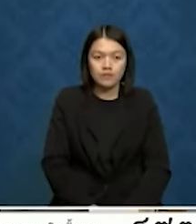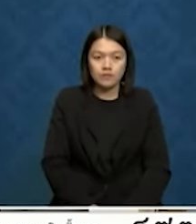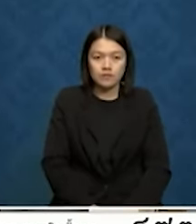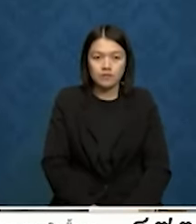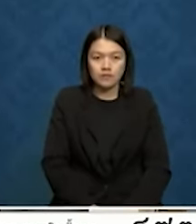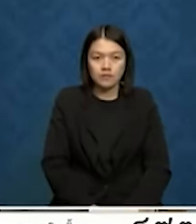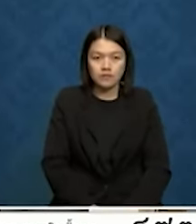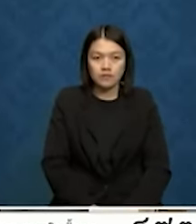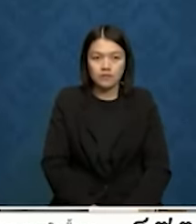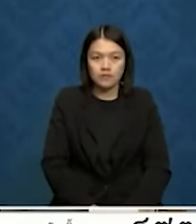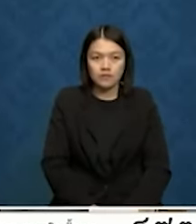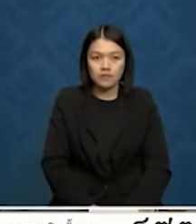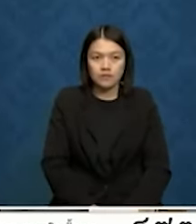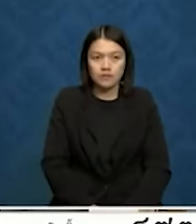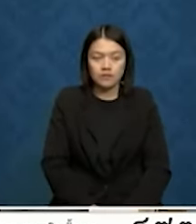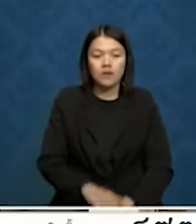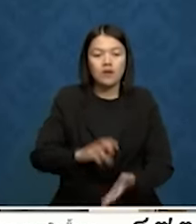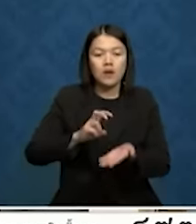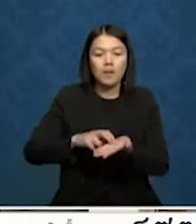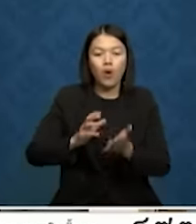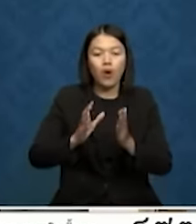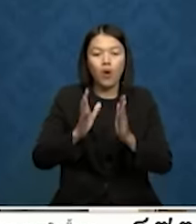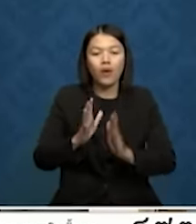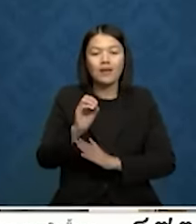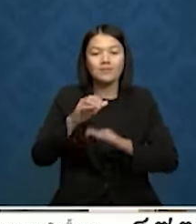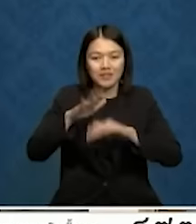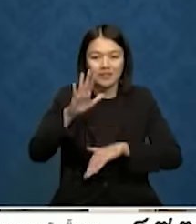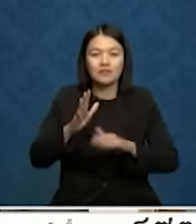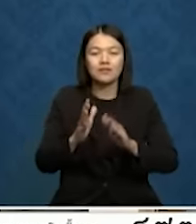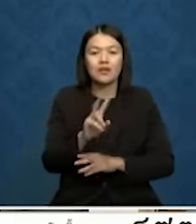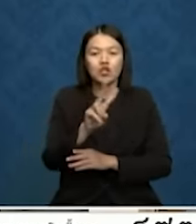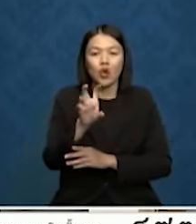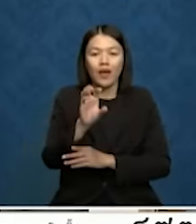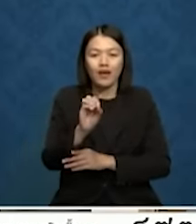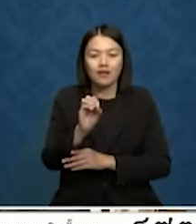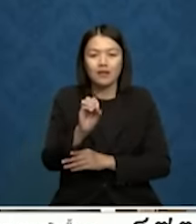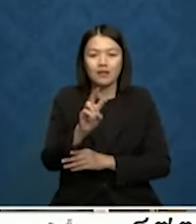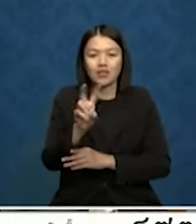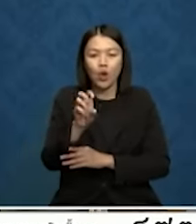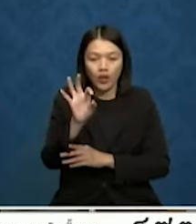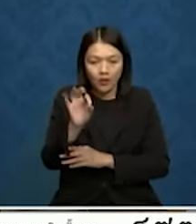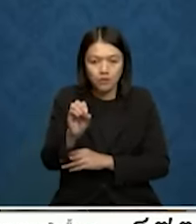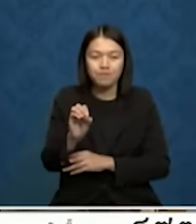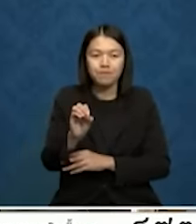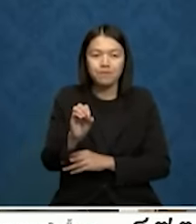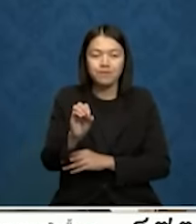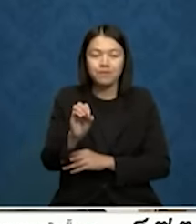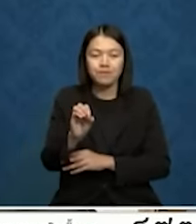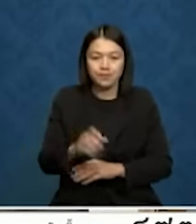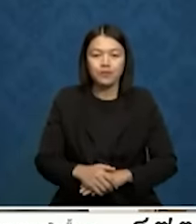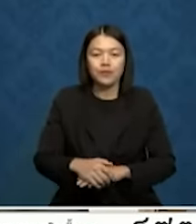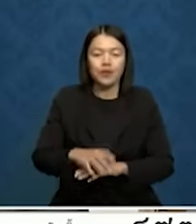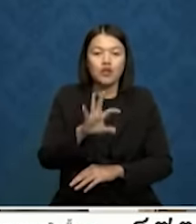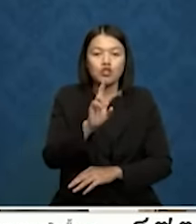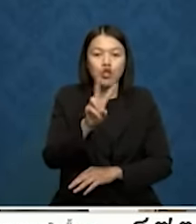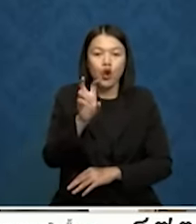ของผู้รับรองครบเกิน50ท่านแล้วนะครับ291ครับจะได้บันทึก291นะฮะถือว่ารับรองถูกต้อง